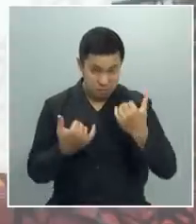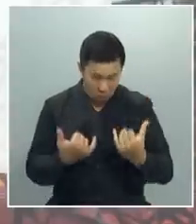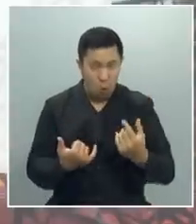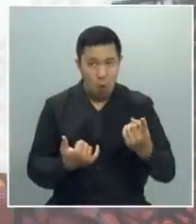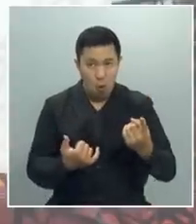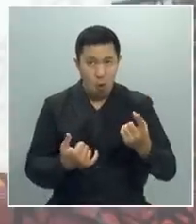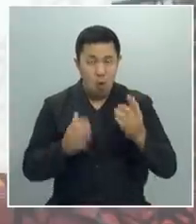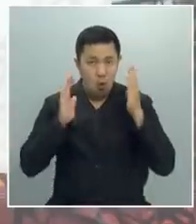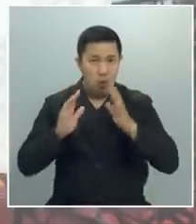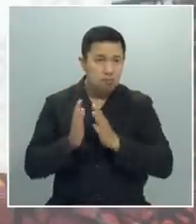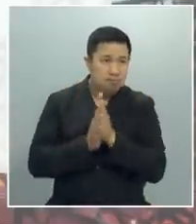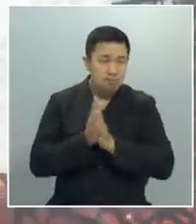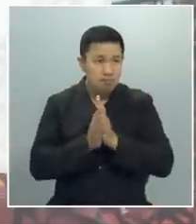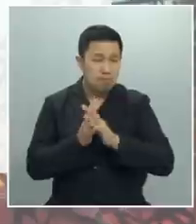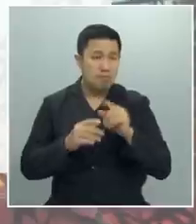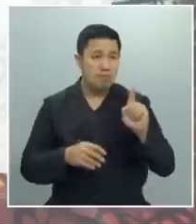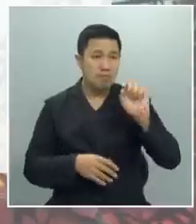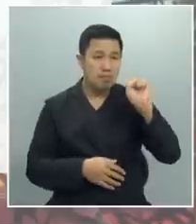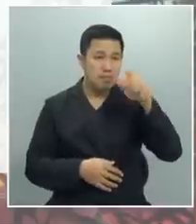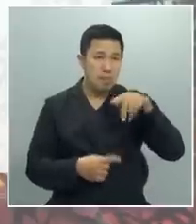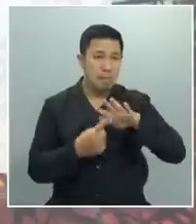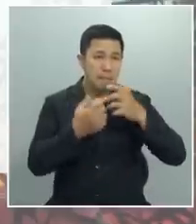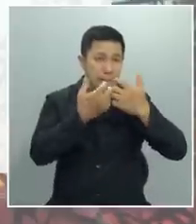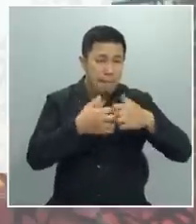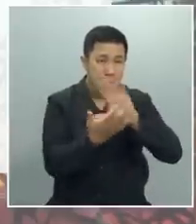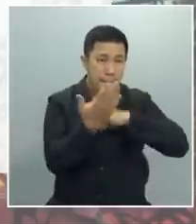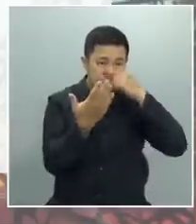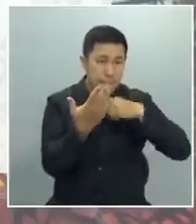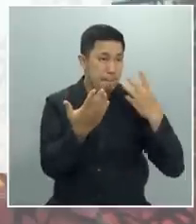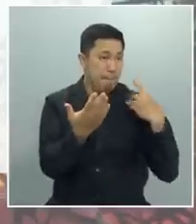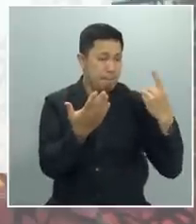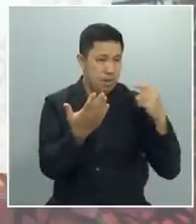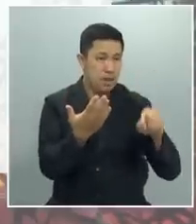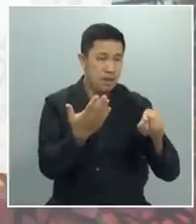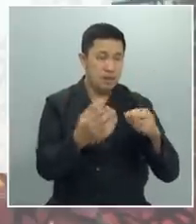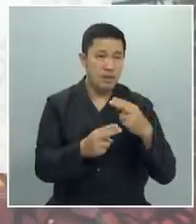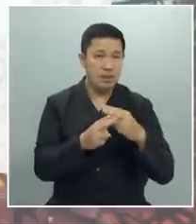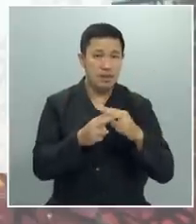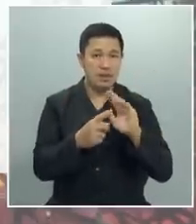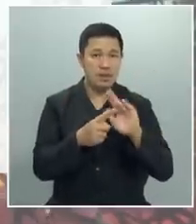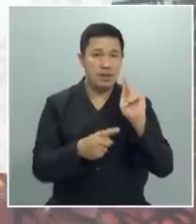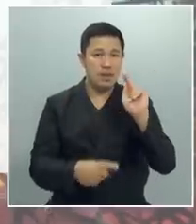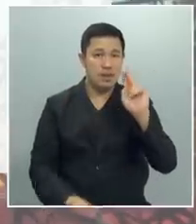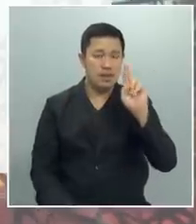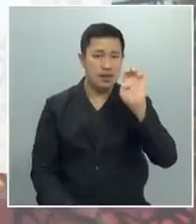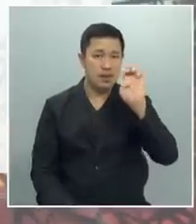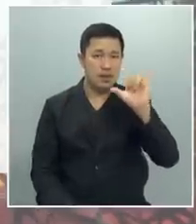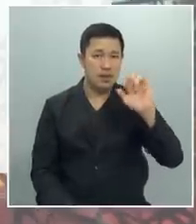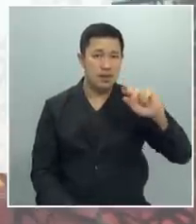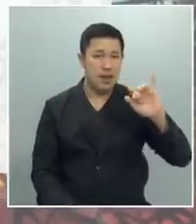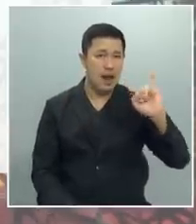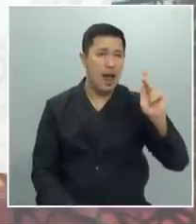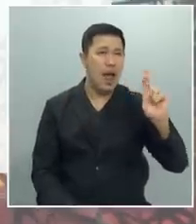ถึงขั้นที่สภาอุตสาหกรรมแบบประเทศไทยนะคุณผู้ชมเมื่อวานนี้คุณเกรียงไกรเชียรนุกูลประธานสภา